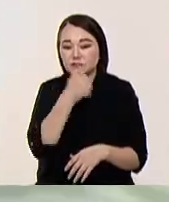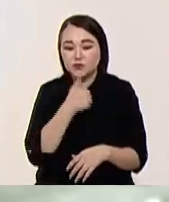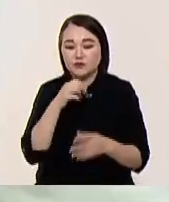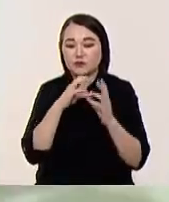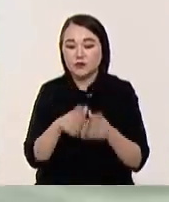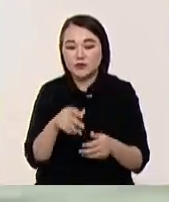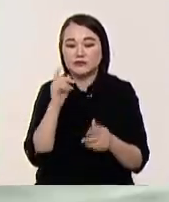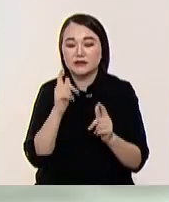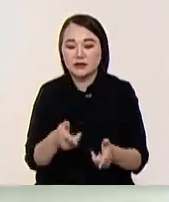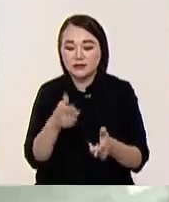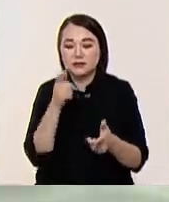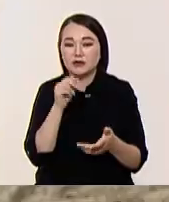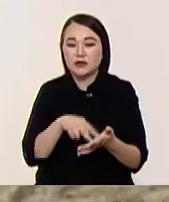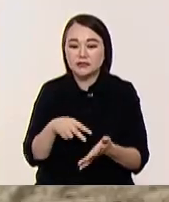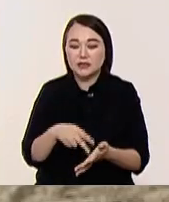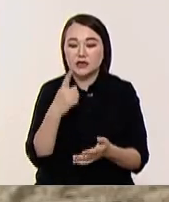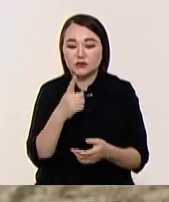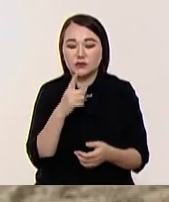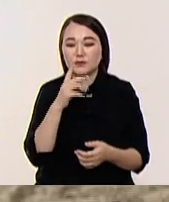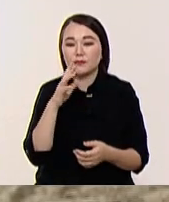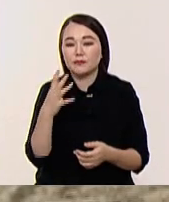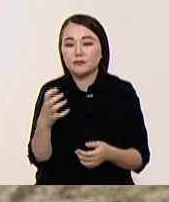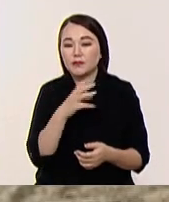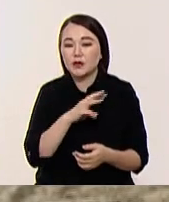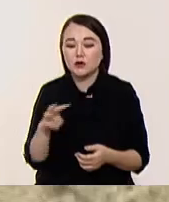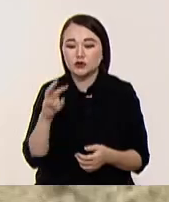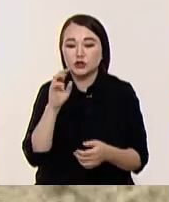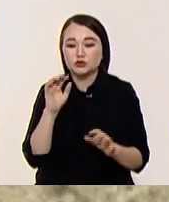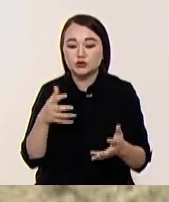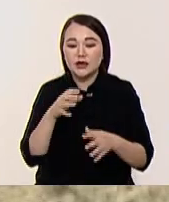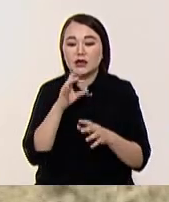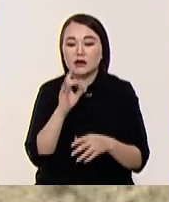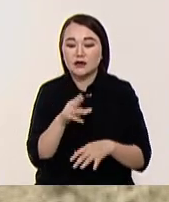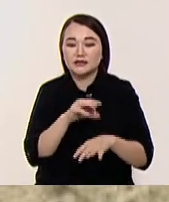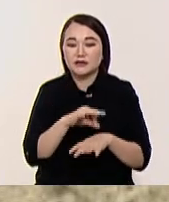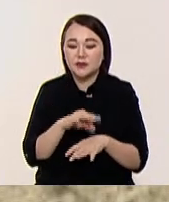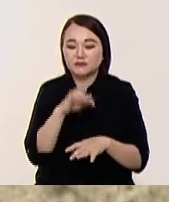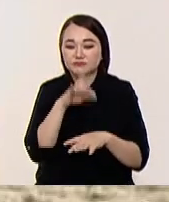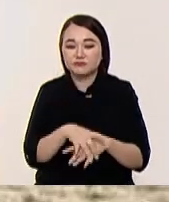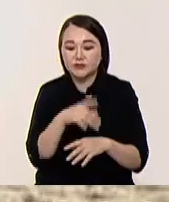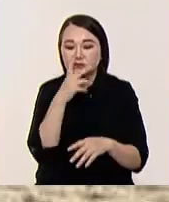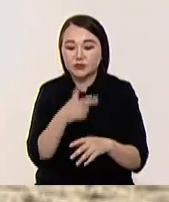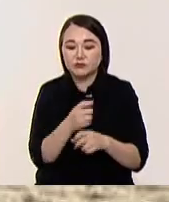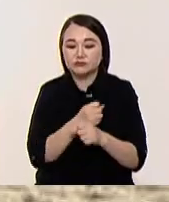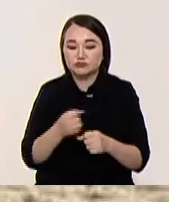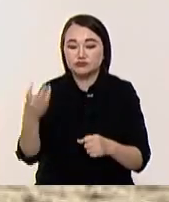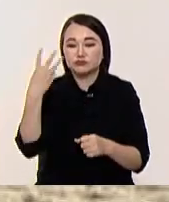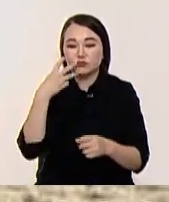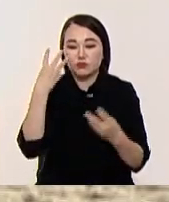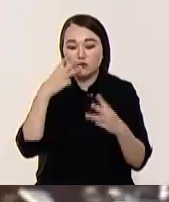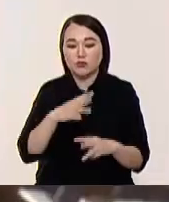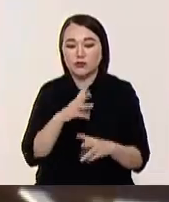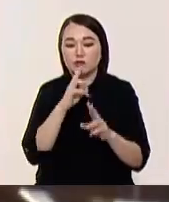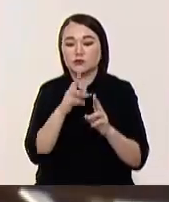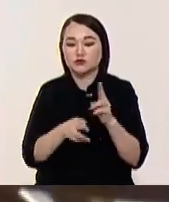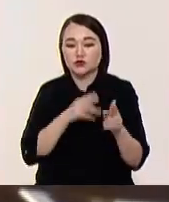согласно оценкам, было выявлено более 1,5 миллиона случаев онкологических заболеваний. С модой на загар возросло количество обращений с